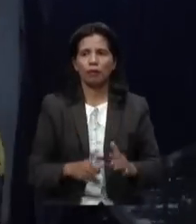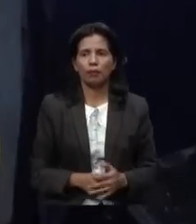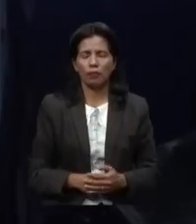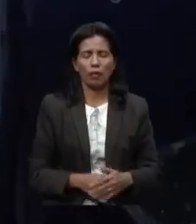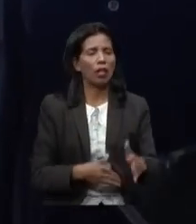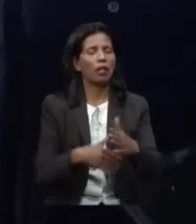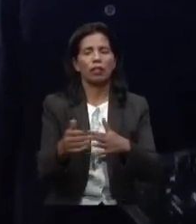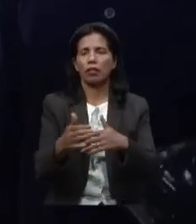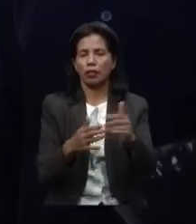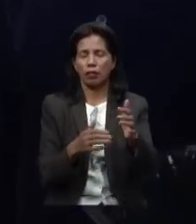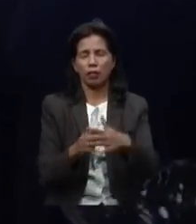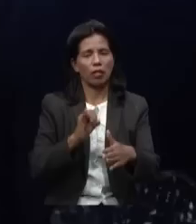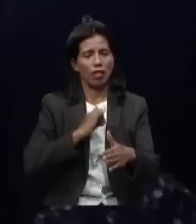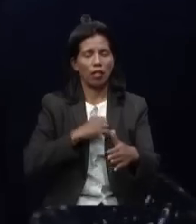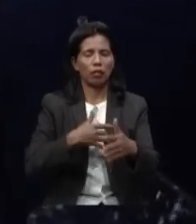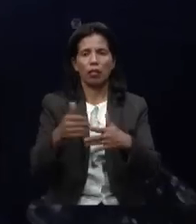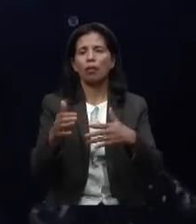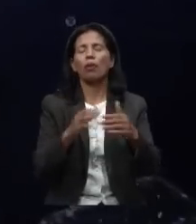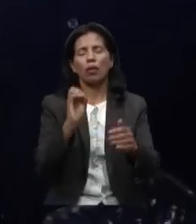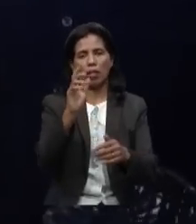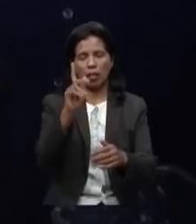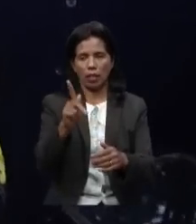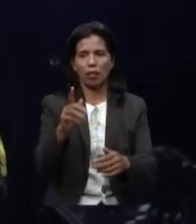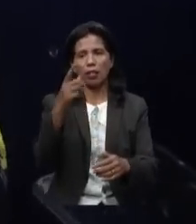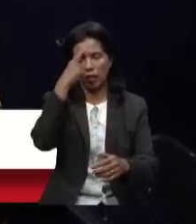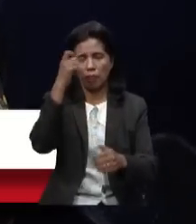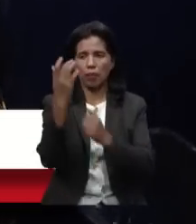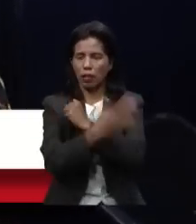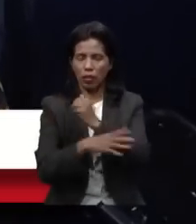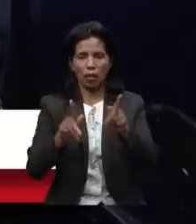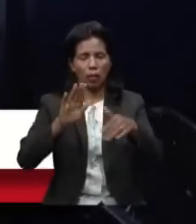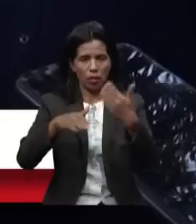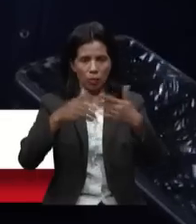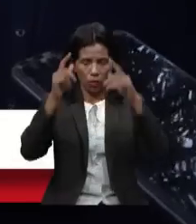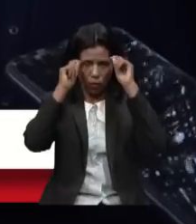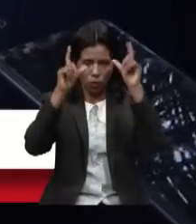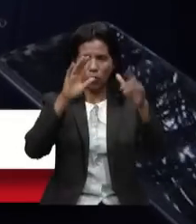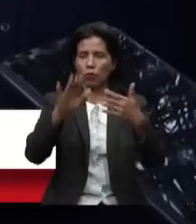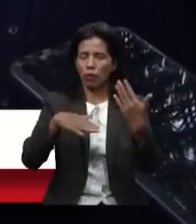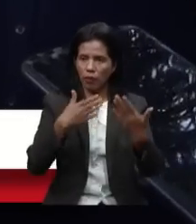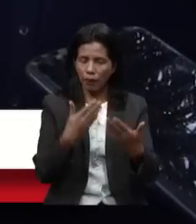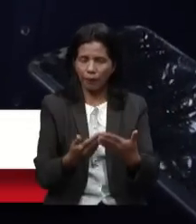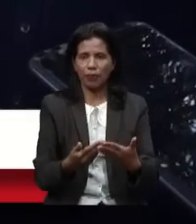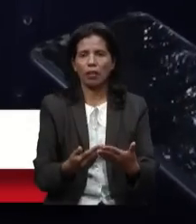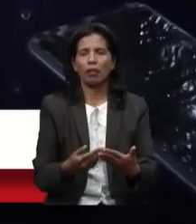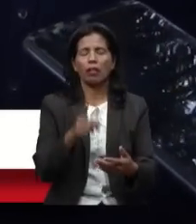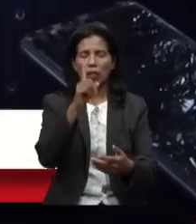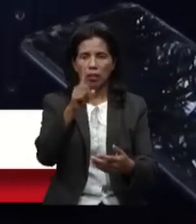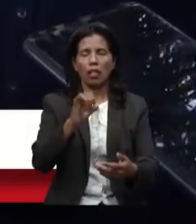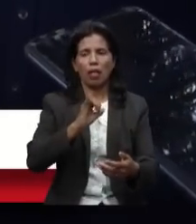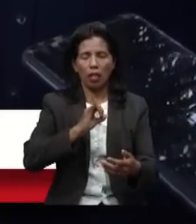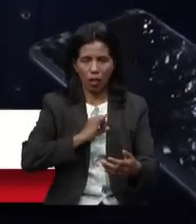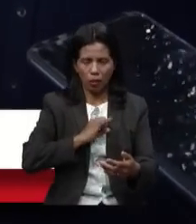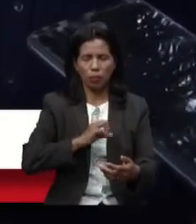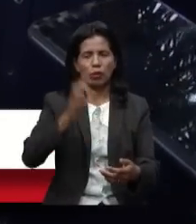normal, bahal ne normal, também saída, nação ne timor uang utu minha. Buat ida ne be mak hau masuk du